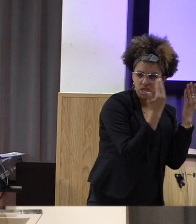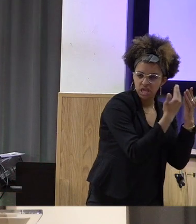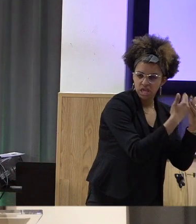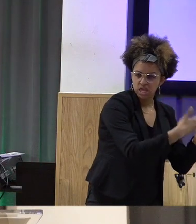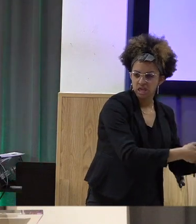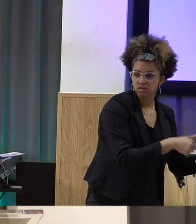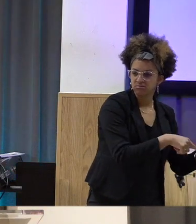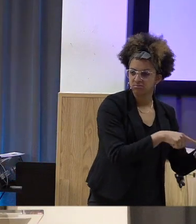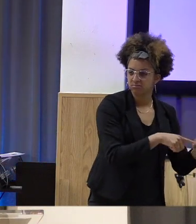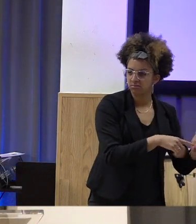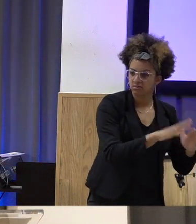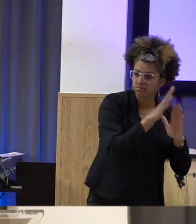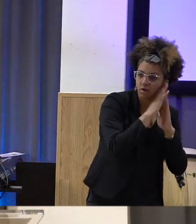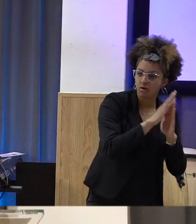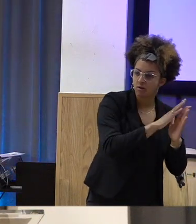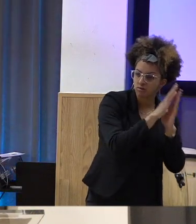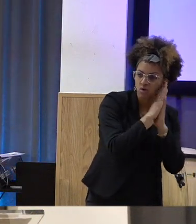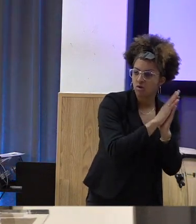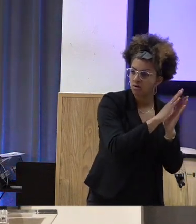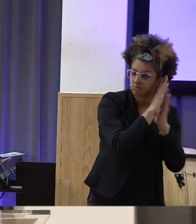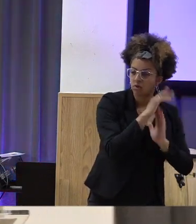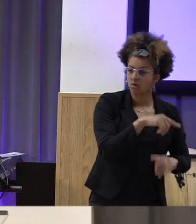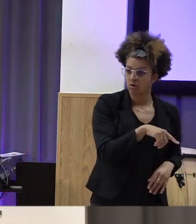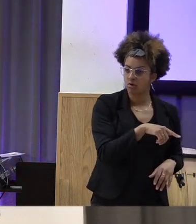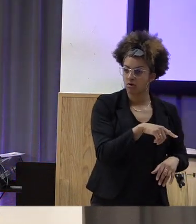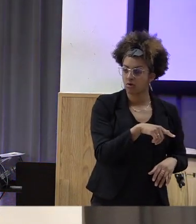nuit et il dort. 1 Thessaloniciens 5.